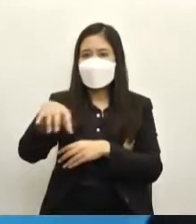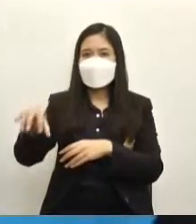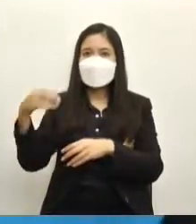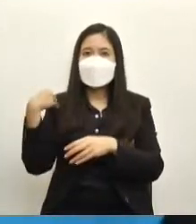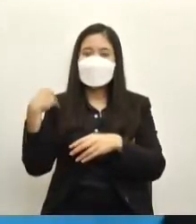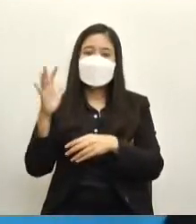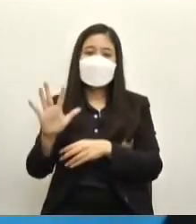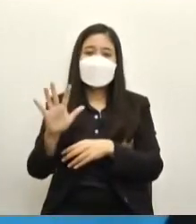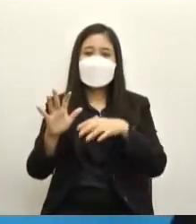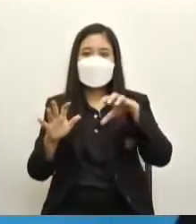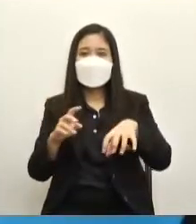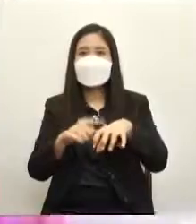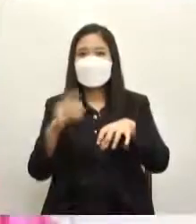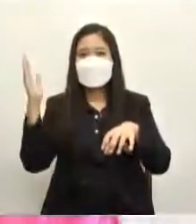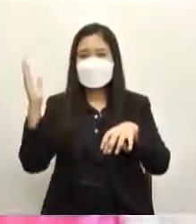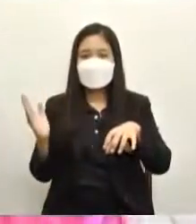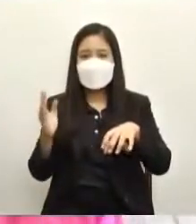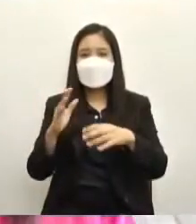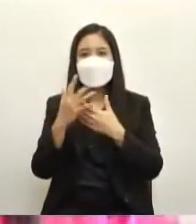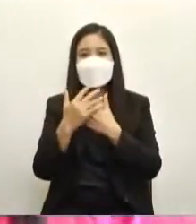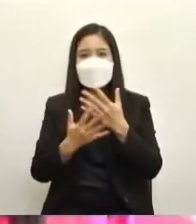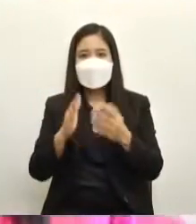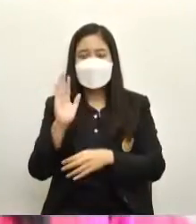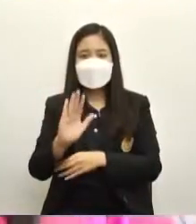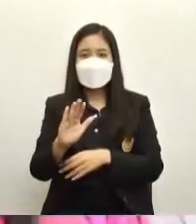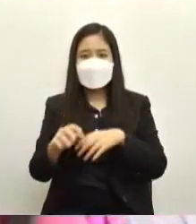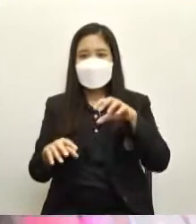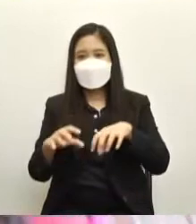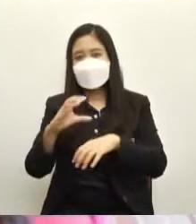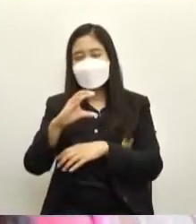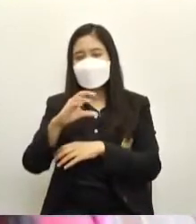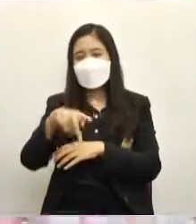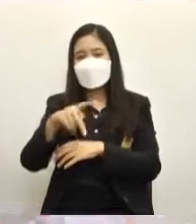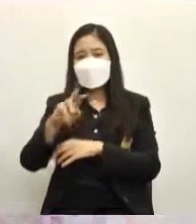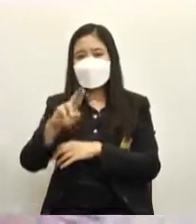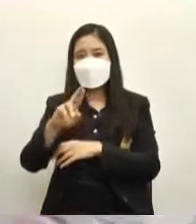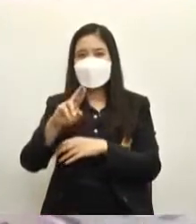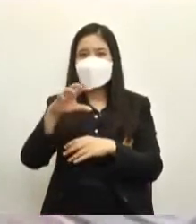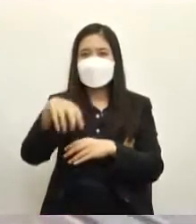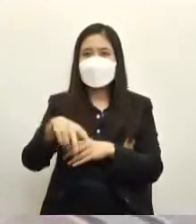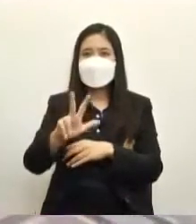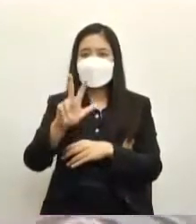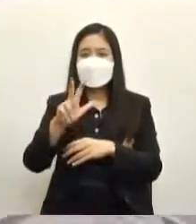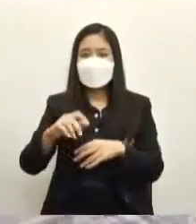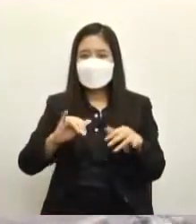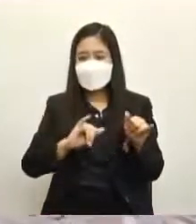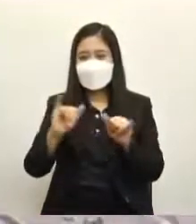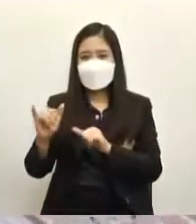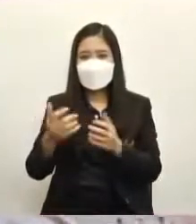หักพันดามห้ามเลือด 2. การช่วยฟื้นคืนชีพ CPR 3. การยกเคลื่อนย้า